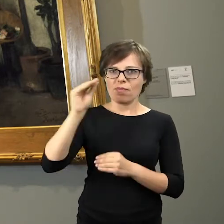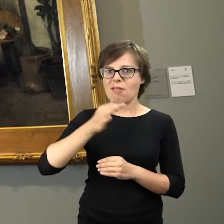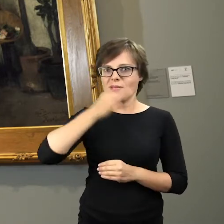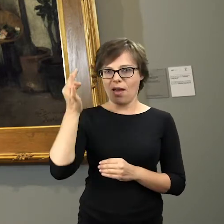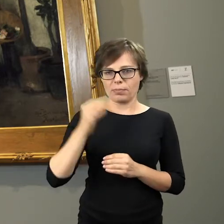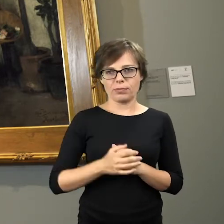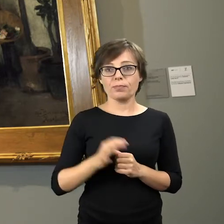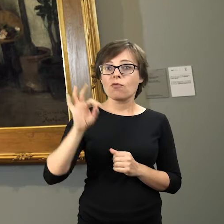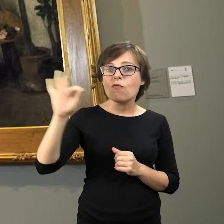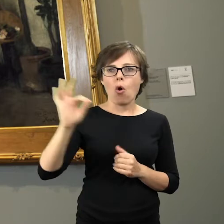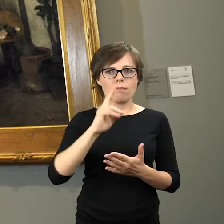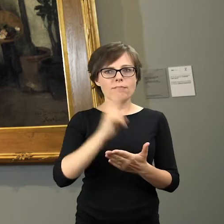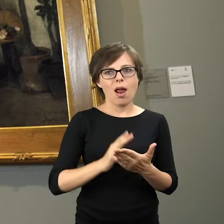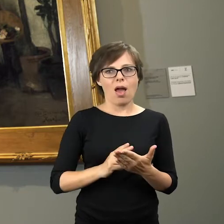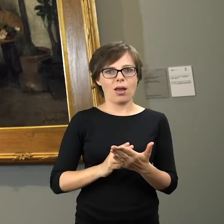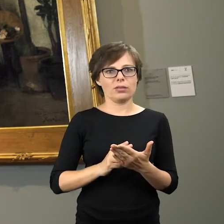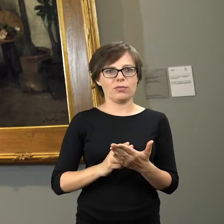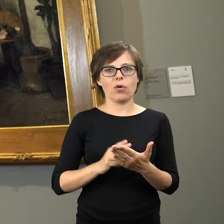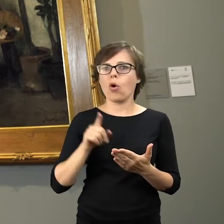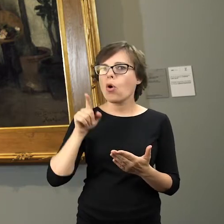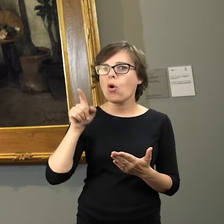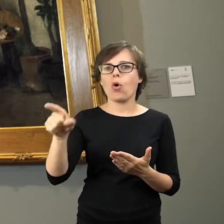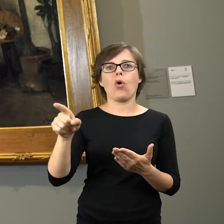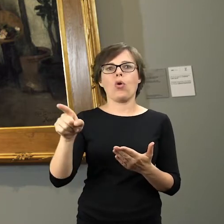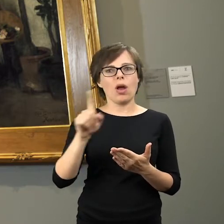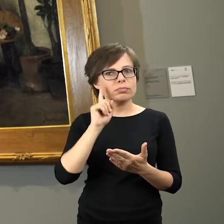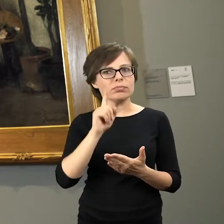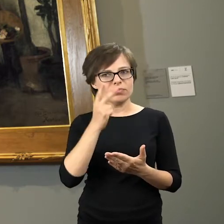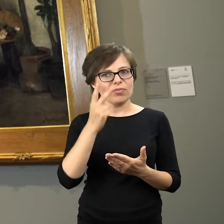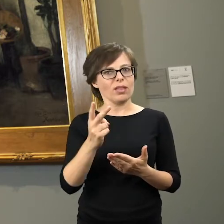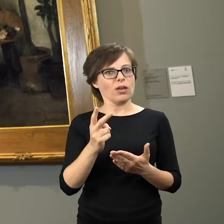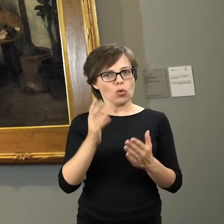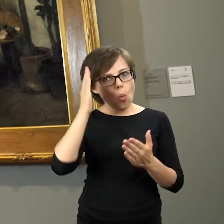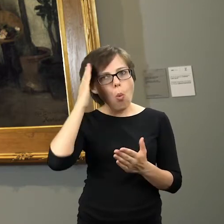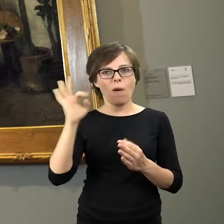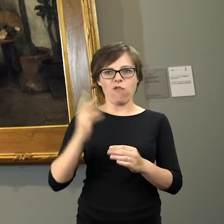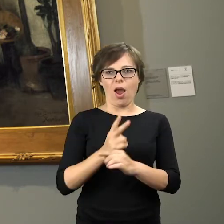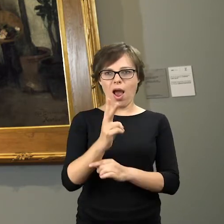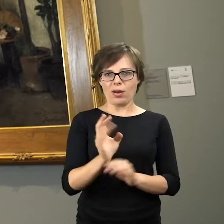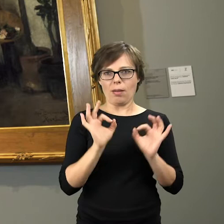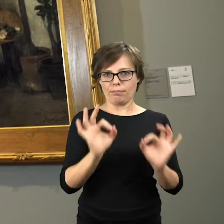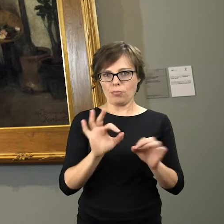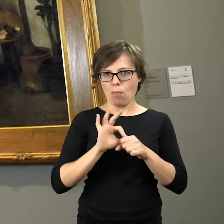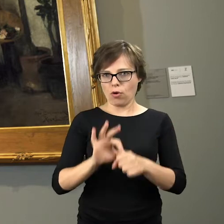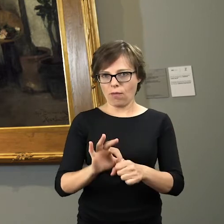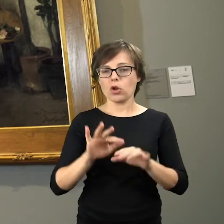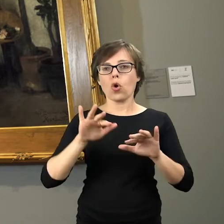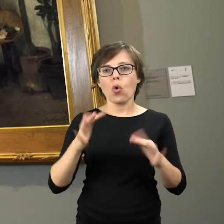które prowadziła bardzo fachowo, uczestnicząc w wystawach,